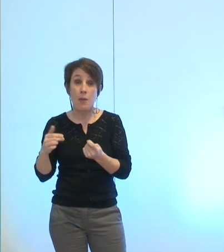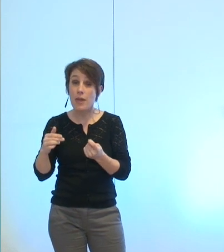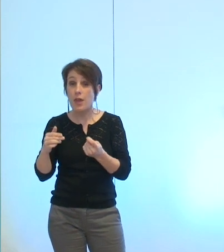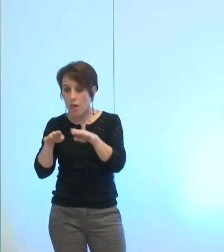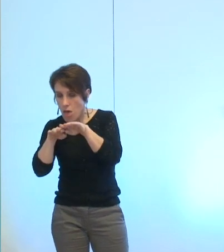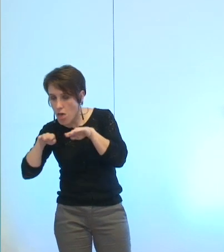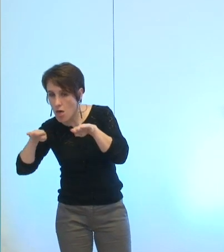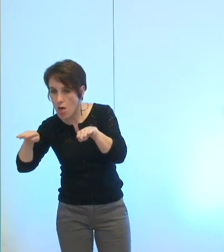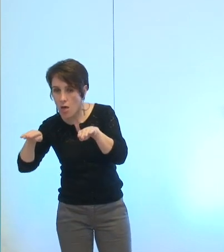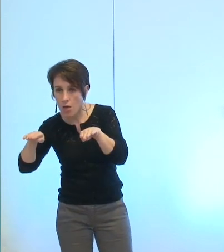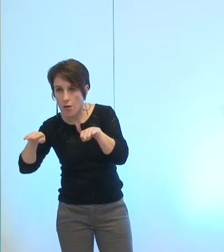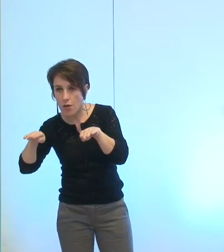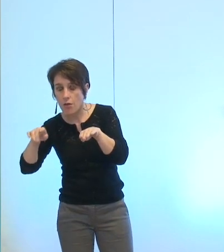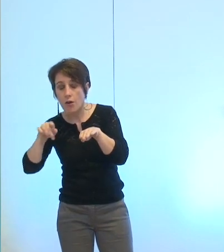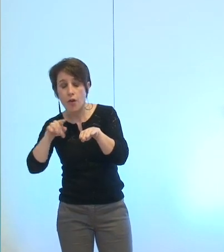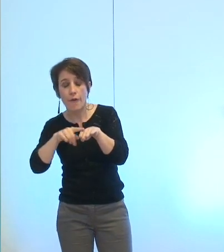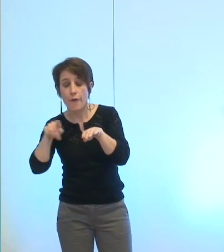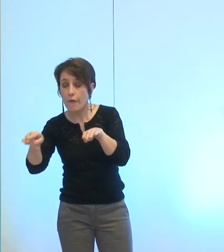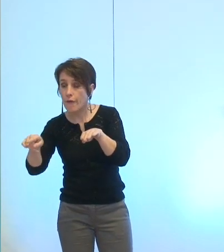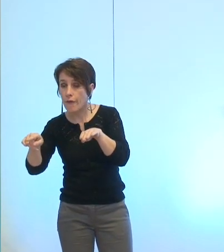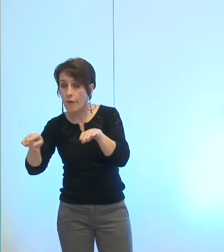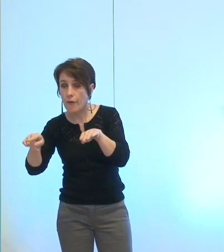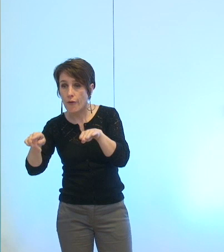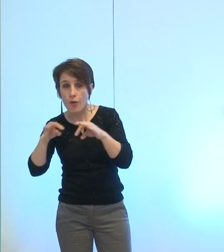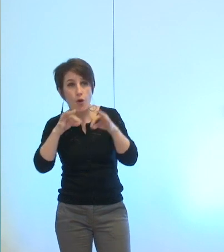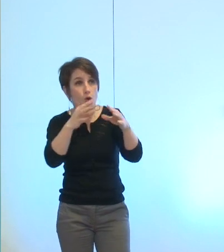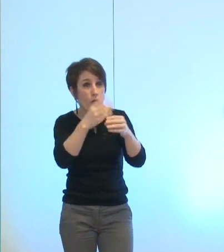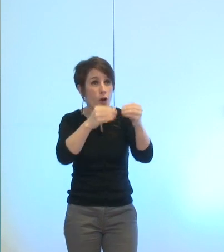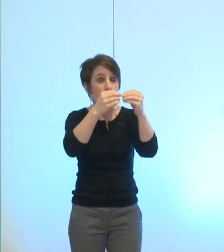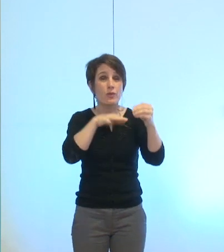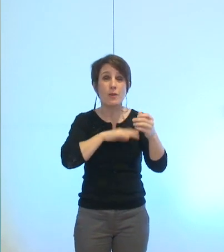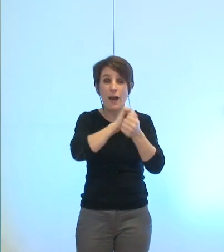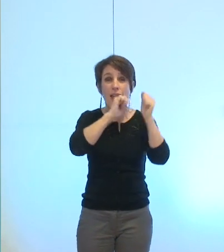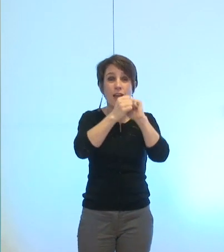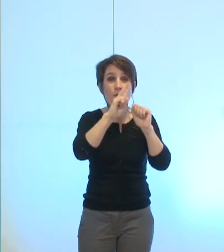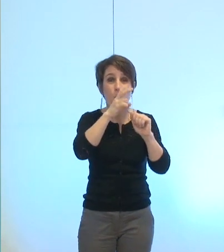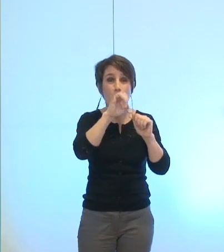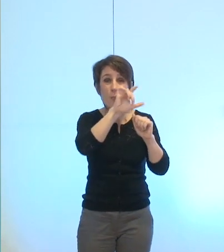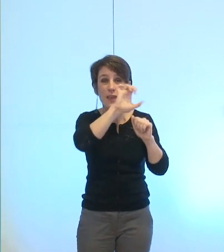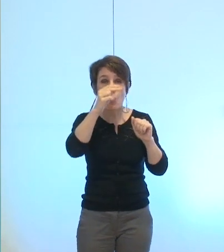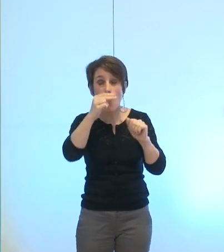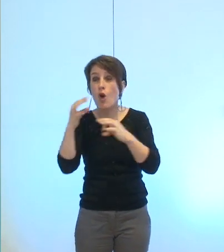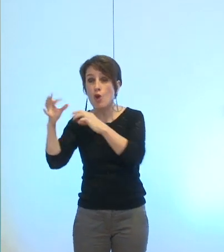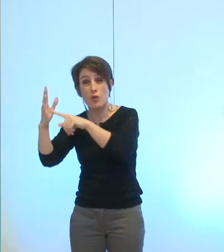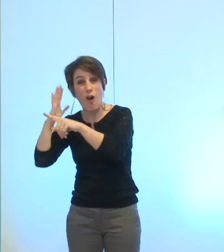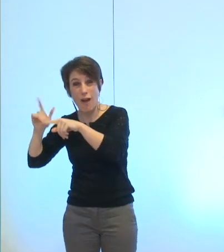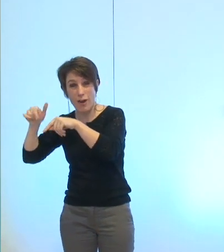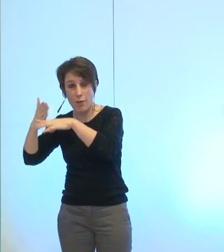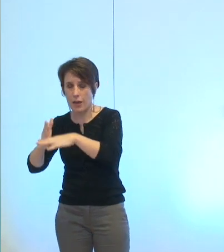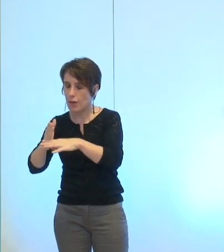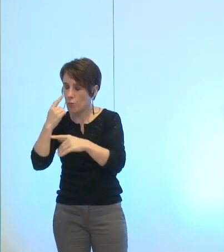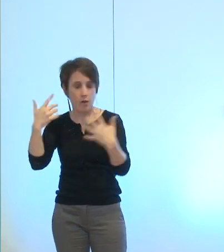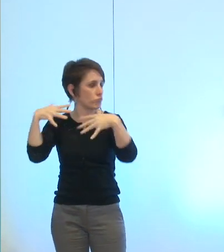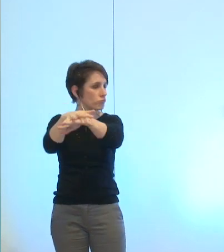distinguer les temps qui pourrai être rajoutés par la réforme payon des temps d'avant mais ça c'est une bonne politique donc